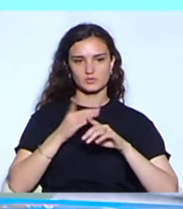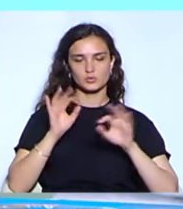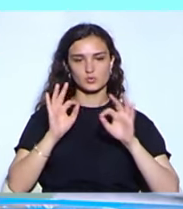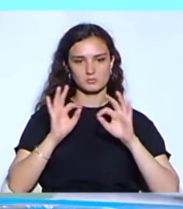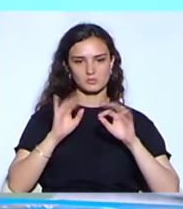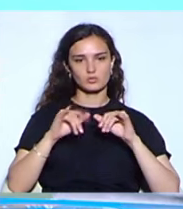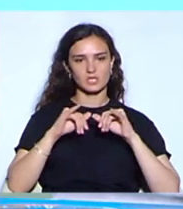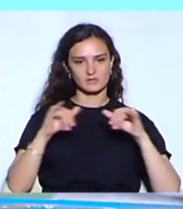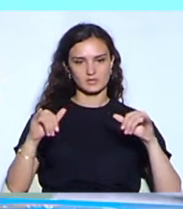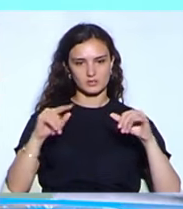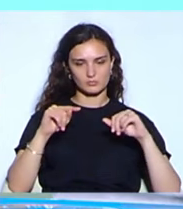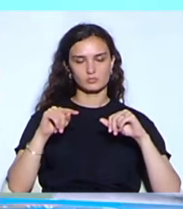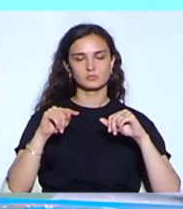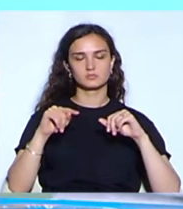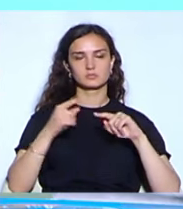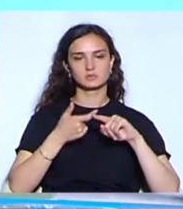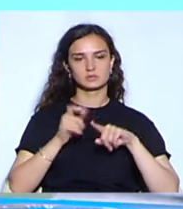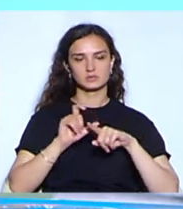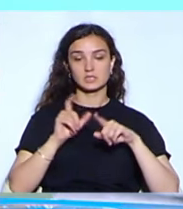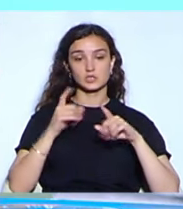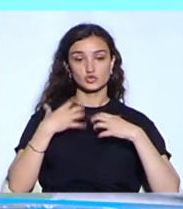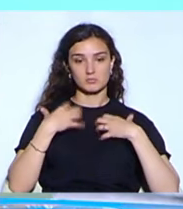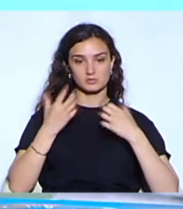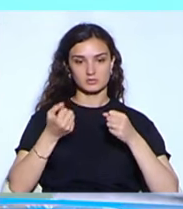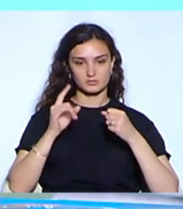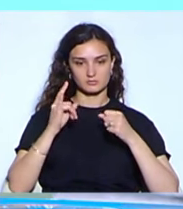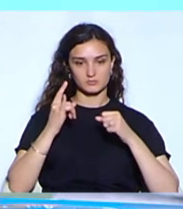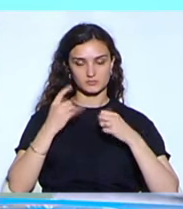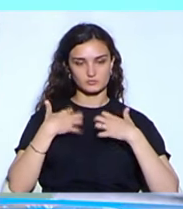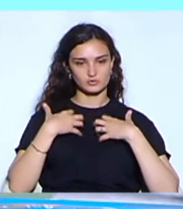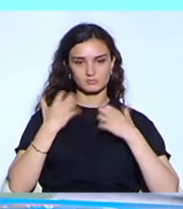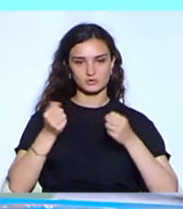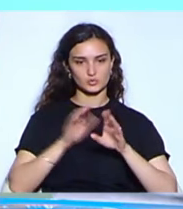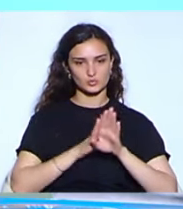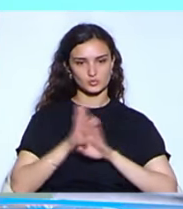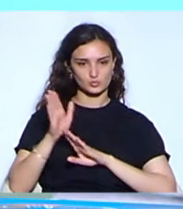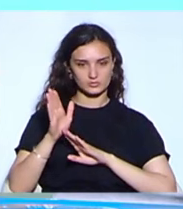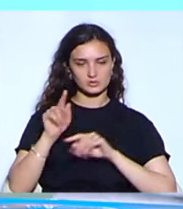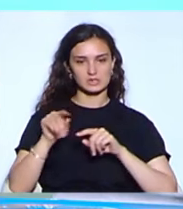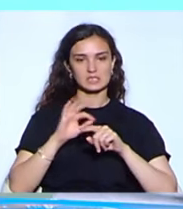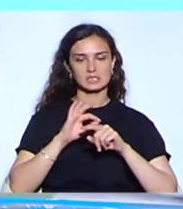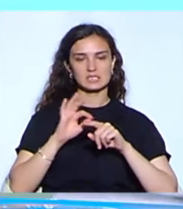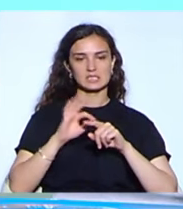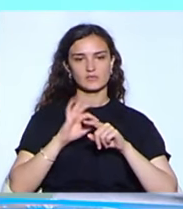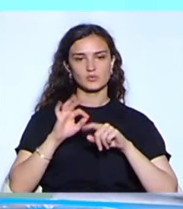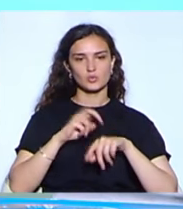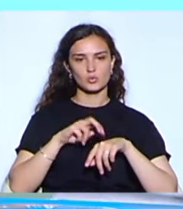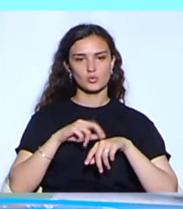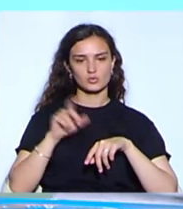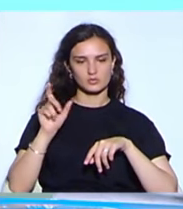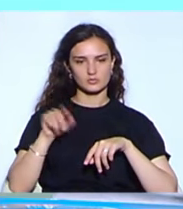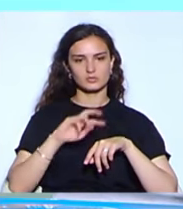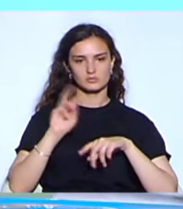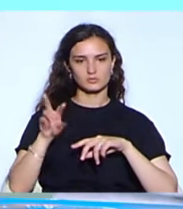ნორმალურად განვითარებული, განმრთელი აბსოლუტურად. ნევროლოგთანაც ყვავდა, მაგრამ